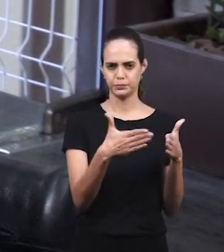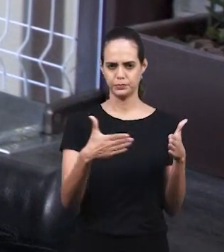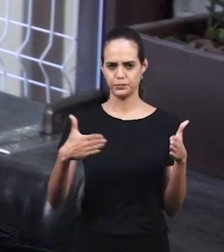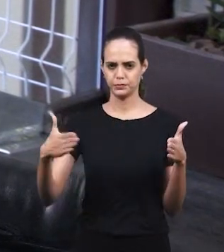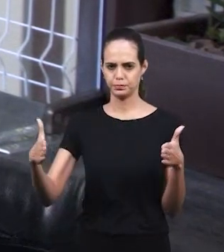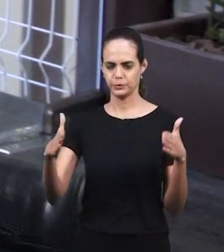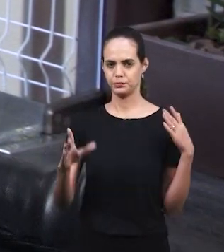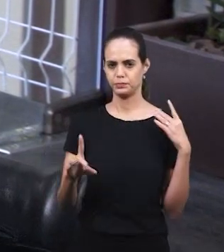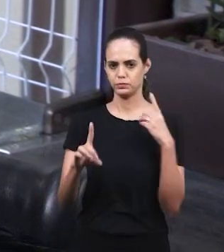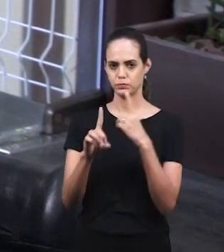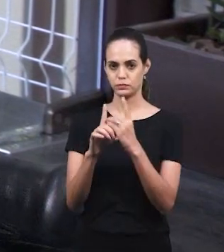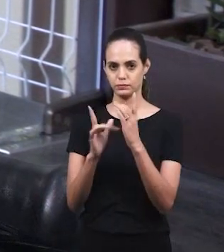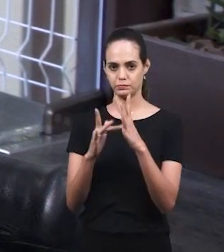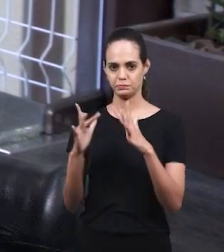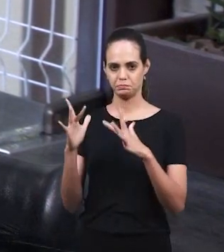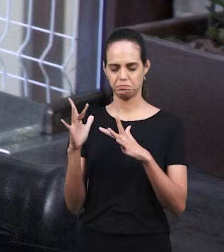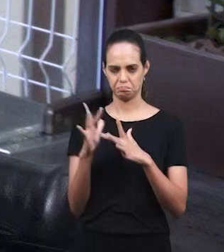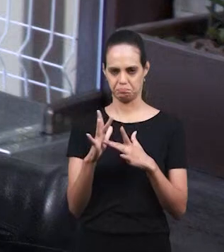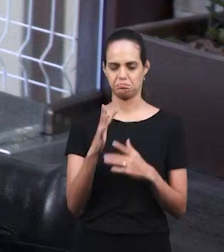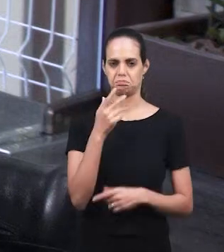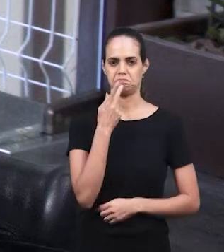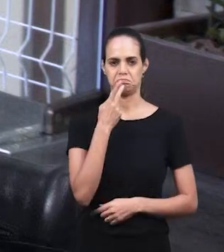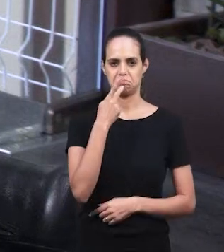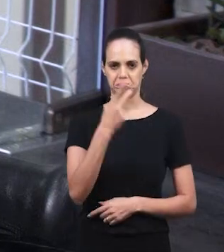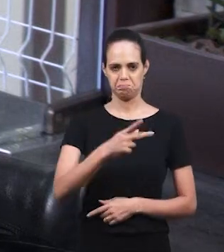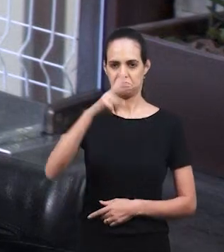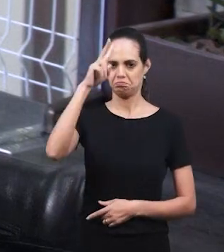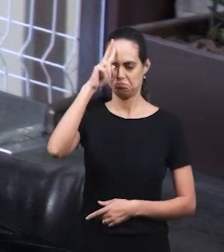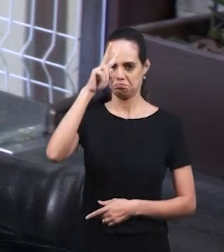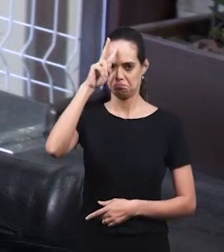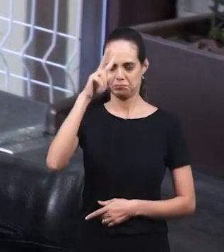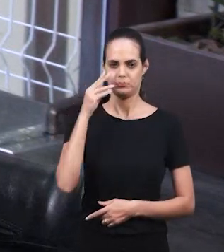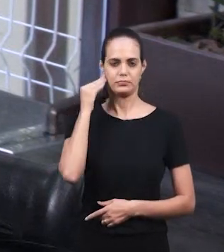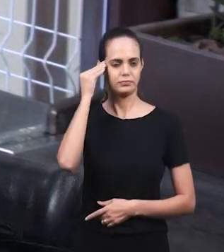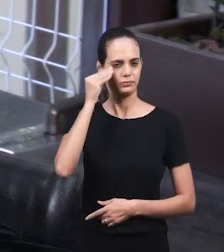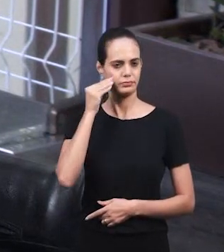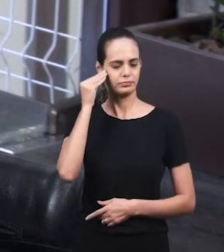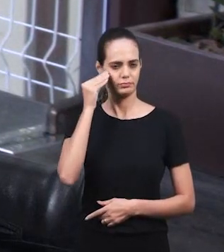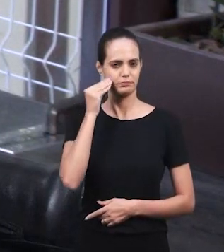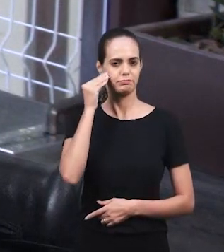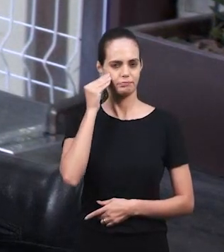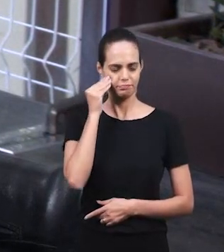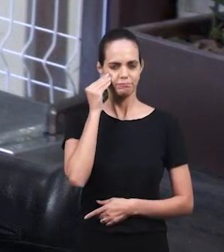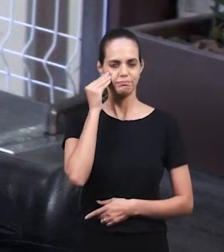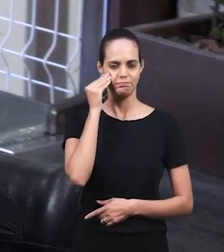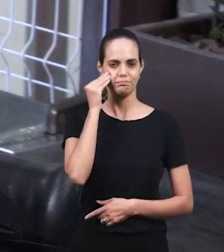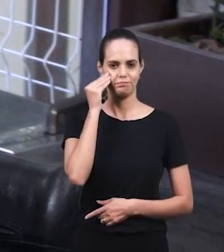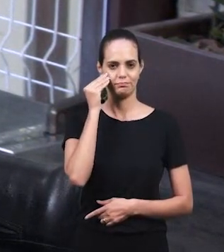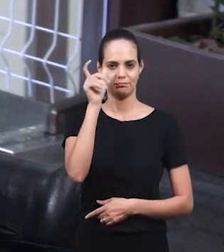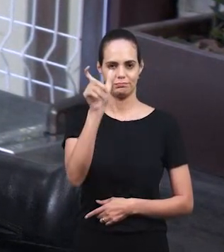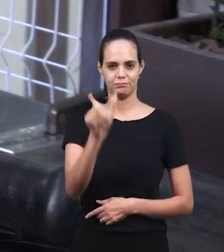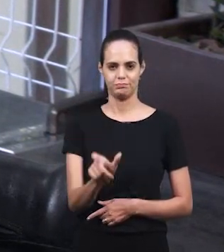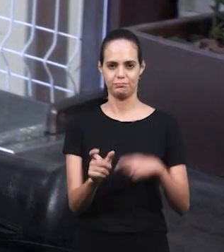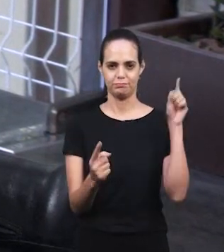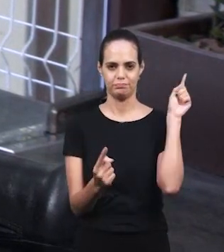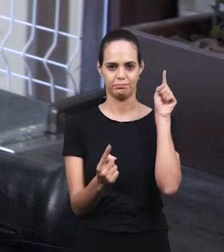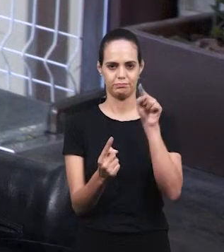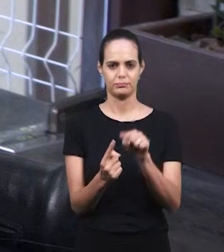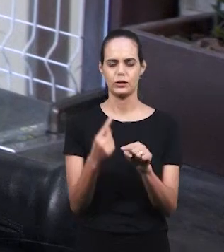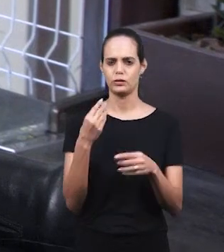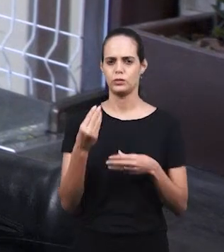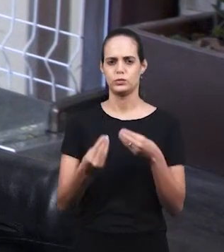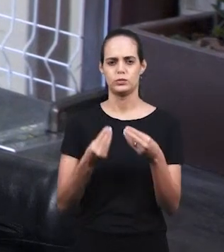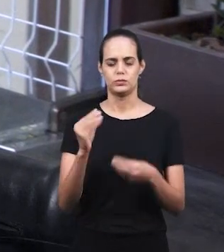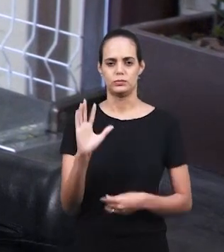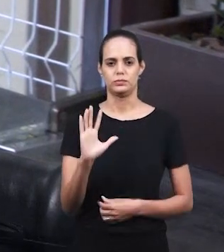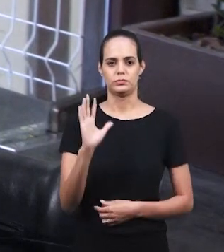programmation d'aujourd'hui, dans la séquence de la thématique des rencontres avec le Seigneur Jésus, nous allons parler de l'histoire et l'expérience d'un personnage